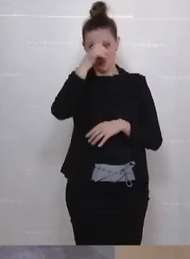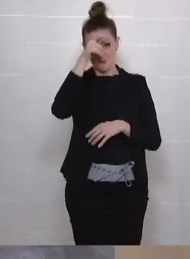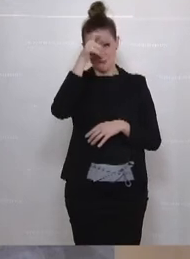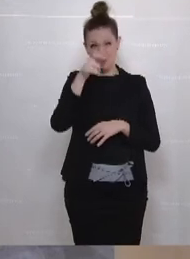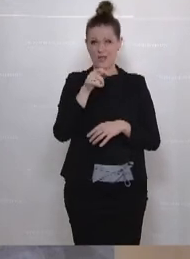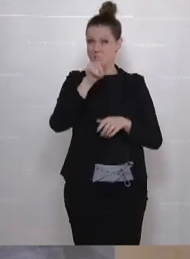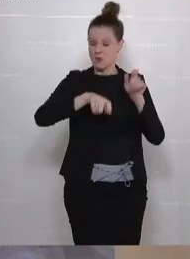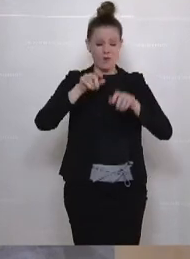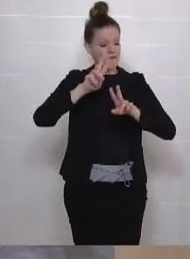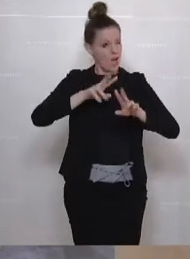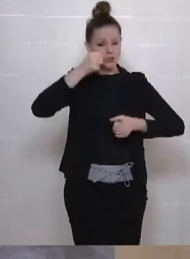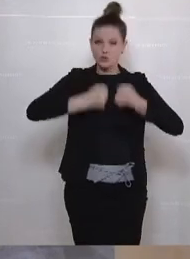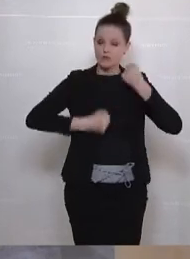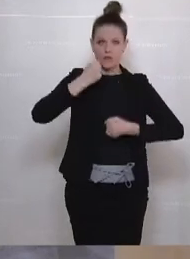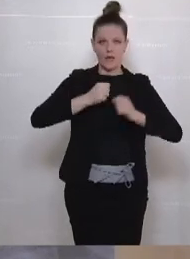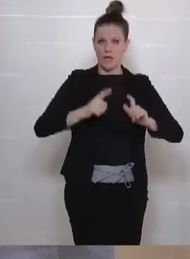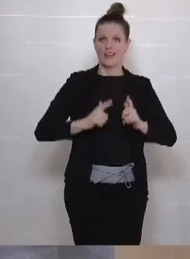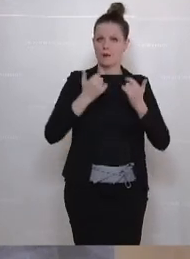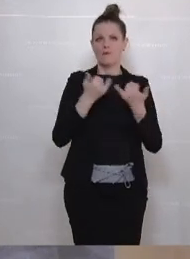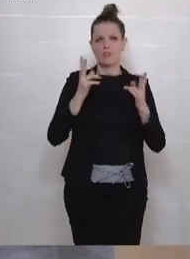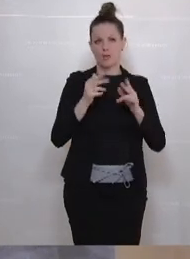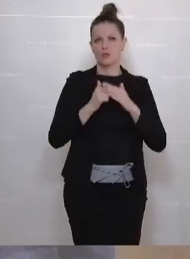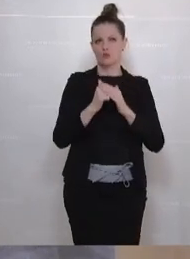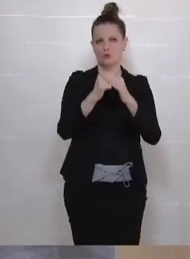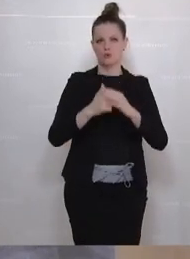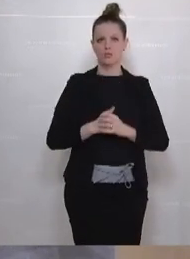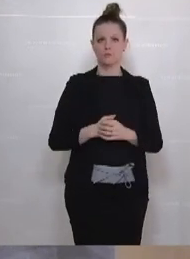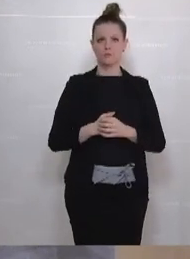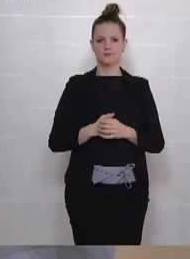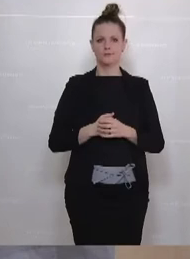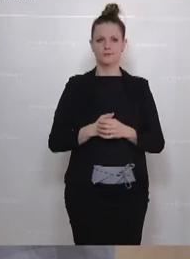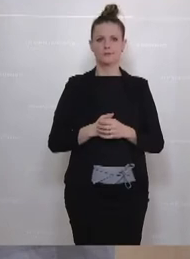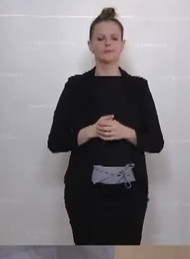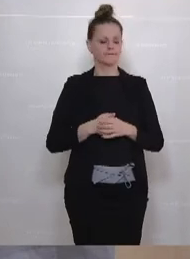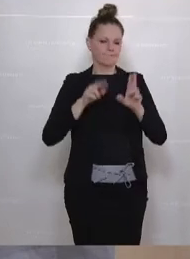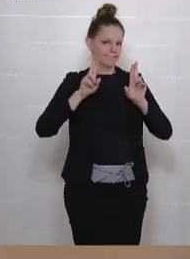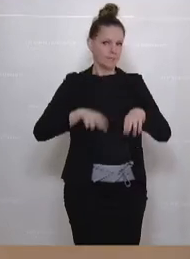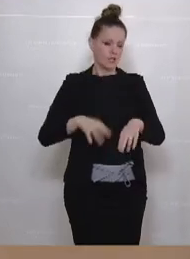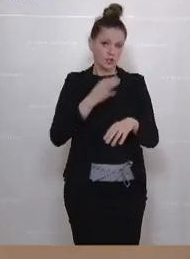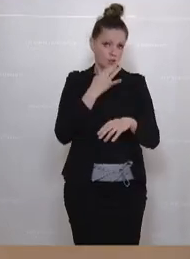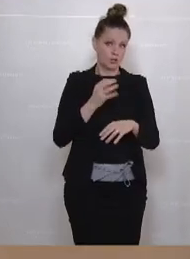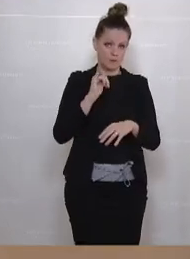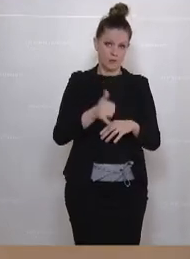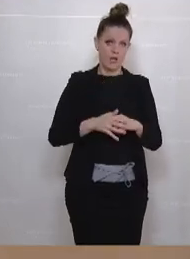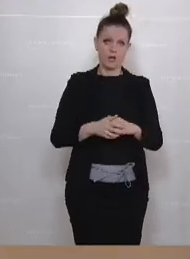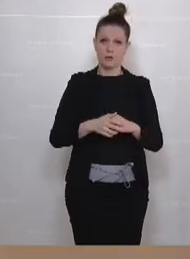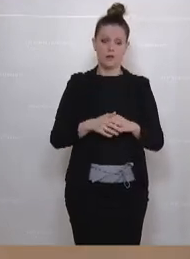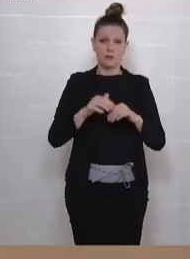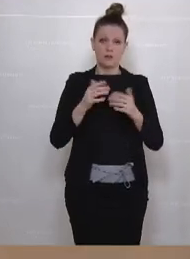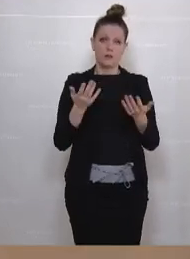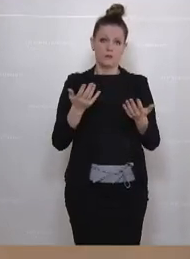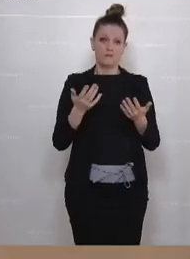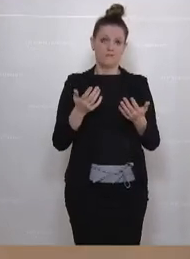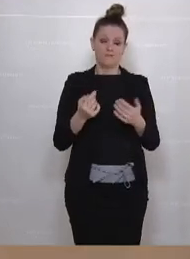schwer haben, hier zumindest zu unterstützen? Ja, nein, Sie haben vollkommen recht und es ist ja eigentlich bemerkenswert oder